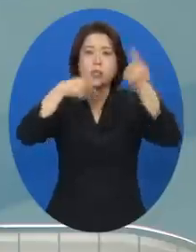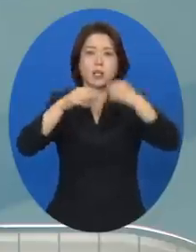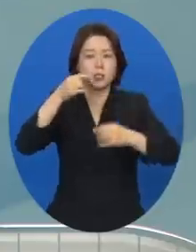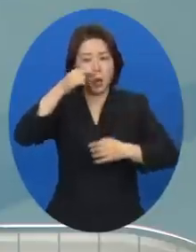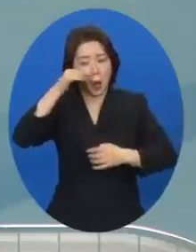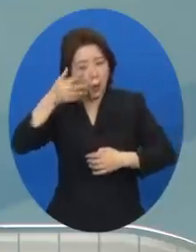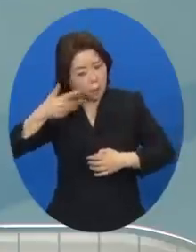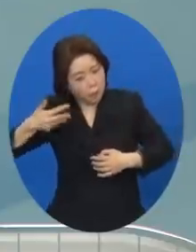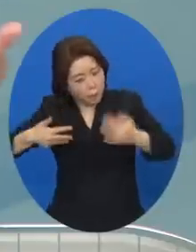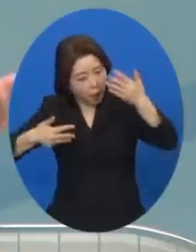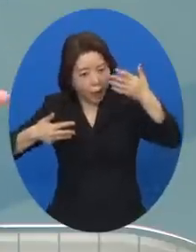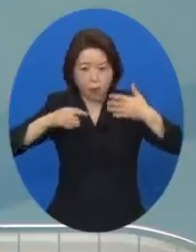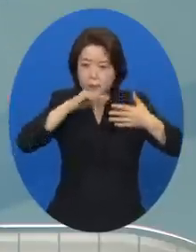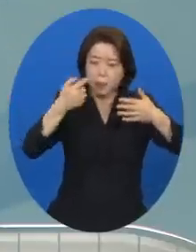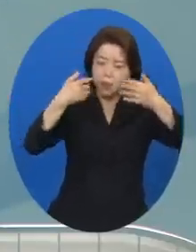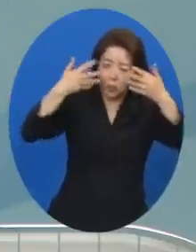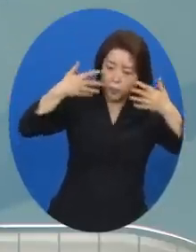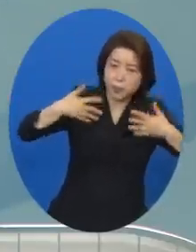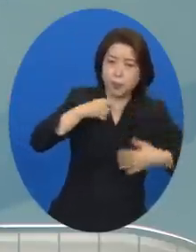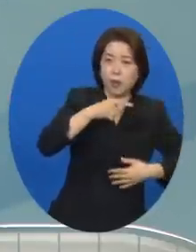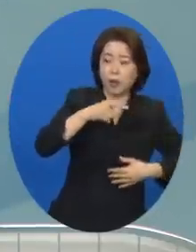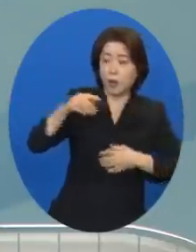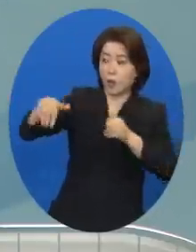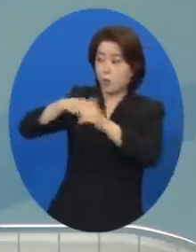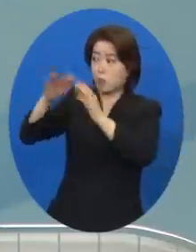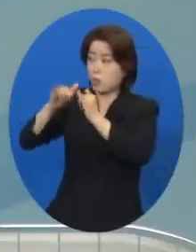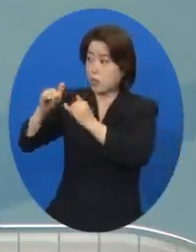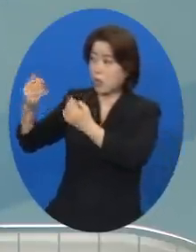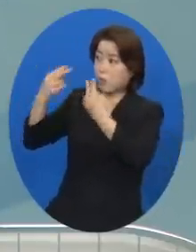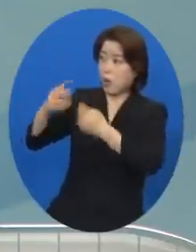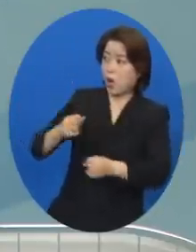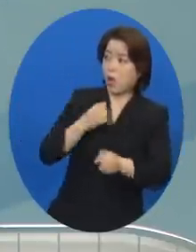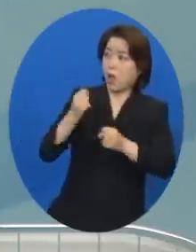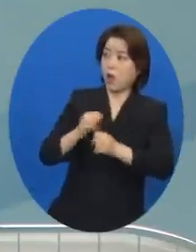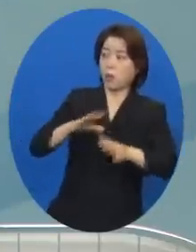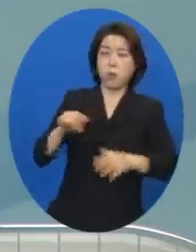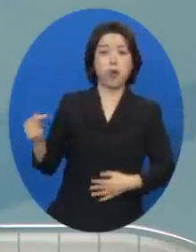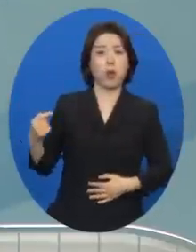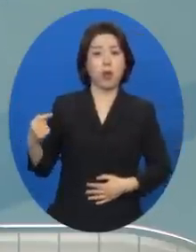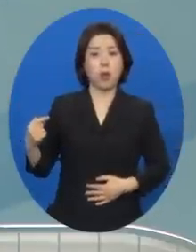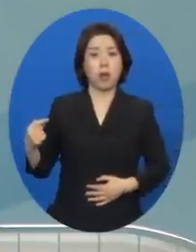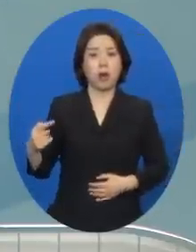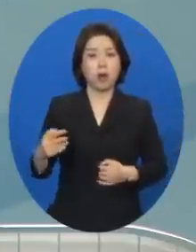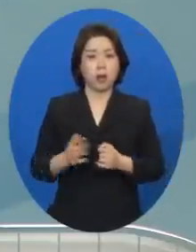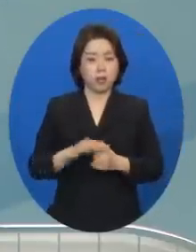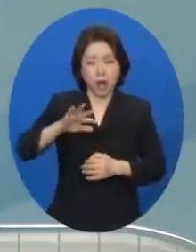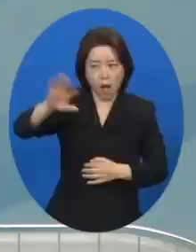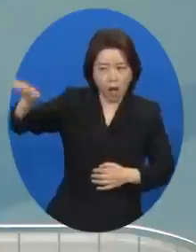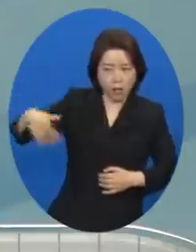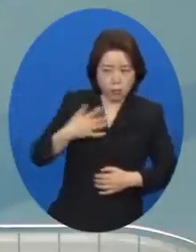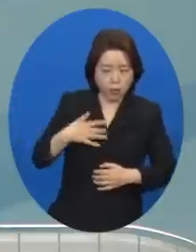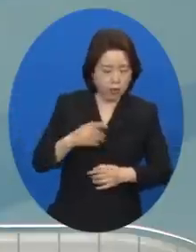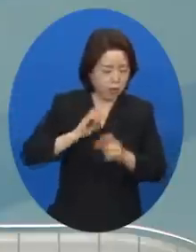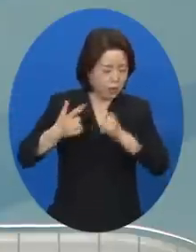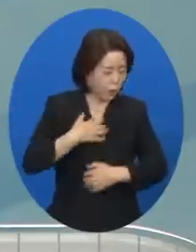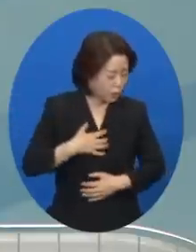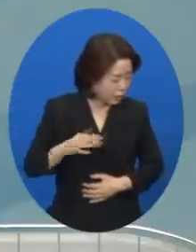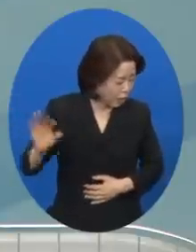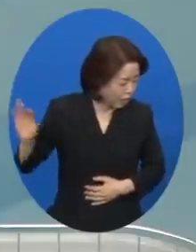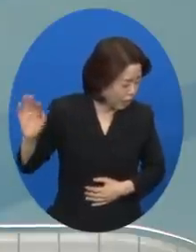마키가 흐르니까 주변에 있는 분들이 얼마나 놀라고 당황스러워 하는지 저는 그분들이 걱정하는 게 더 걱정이